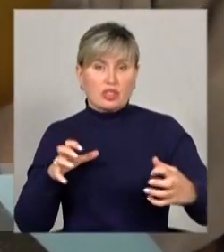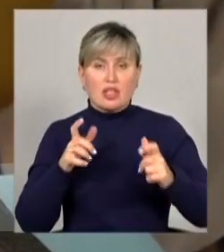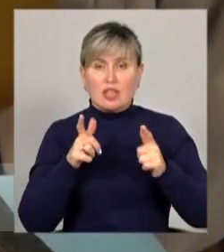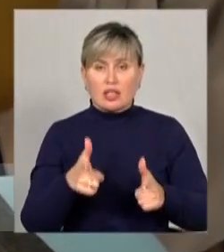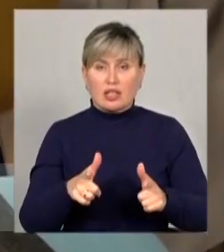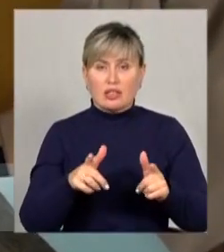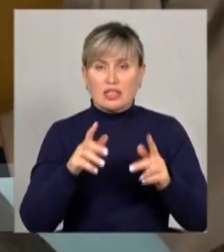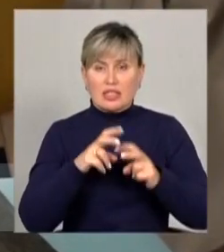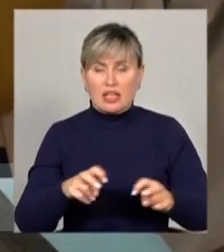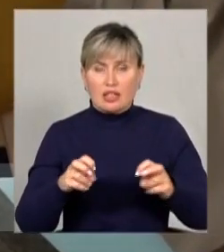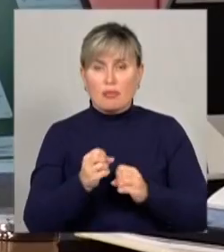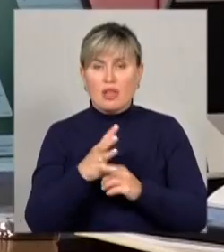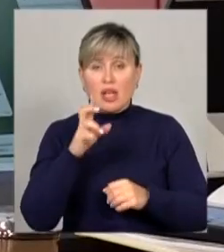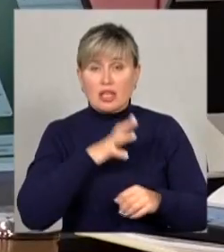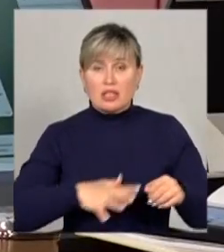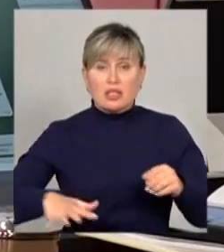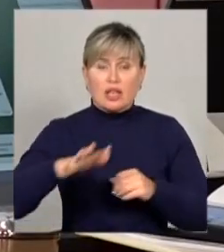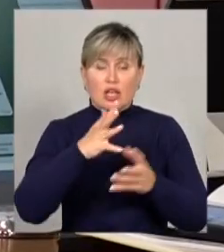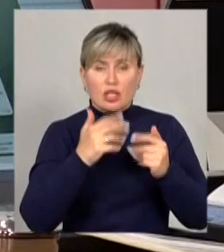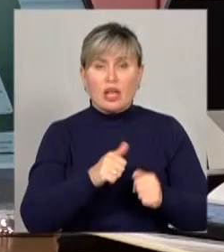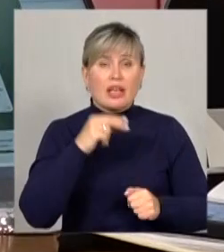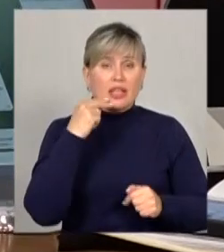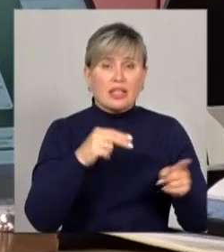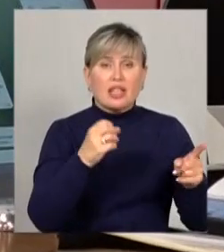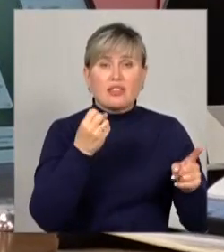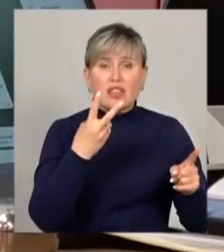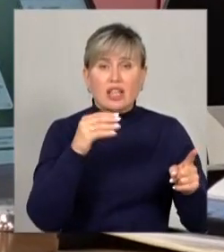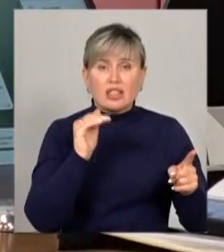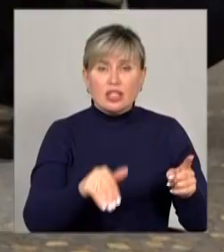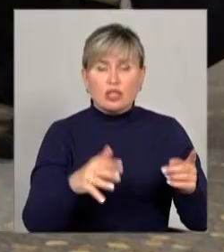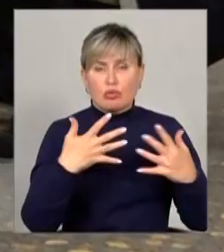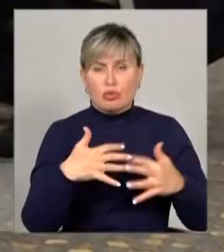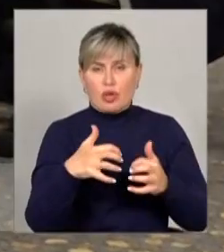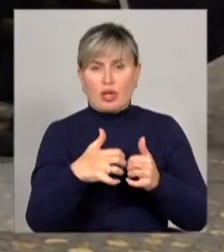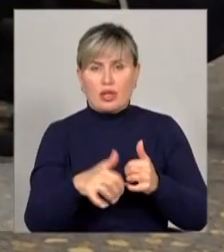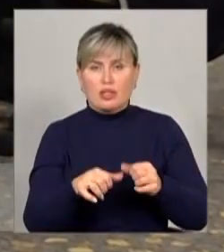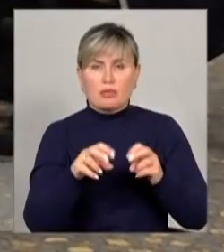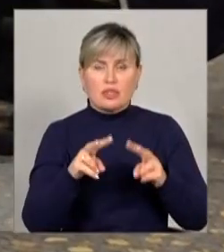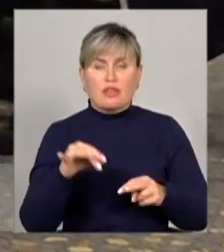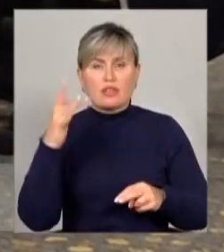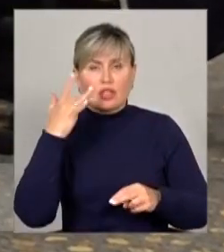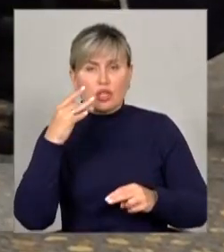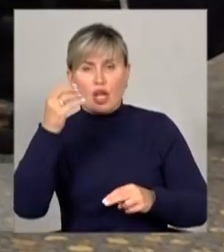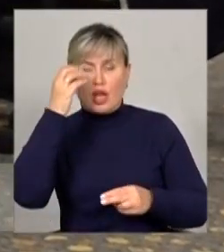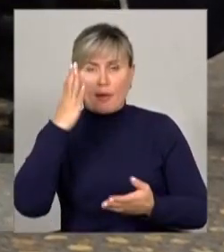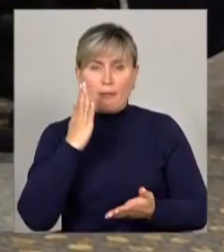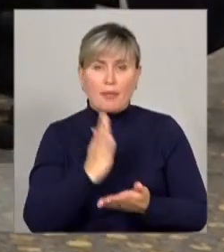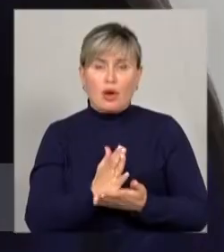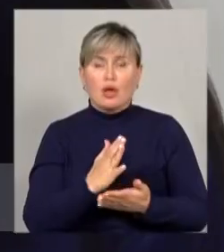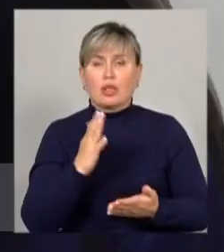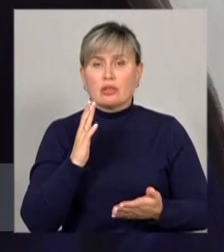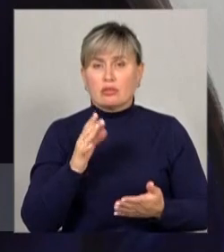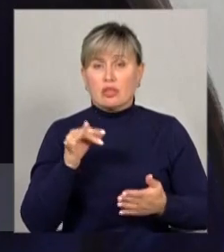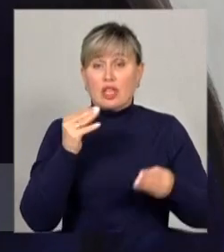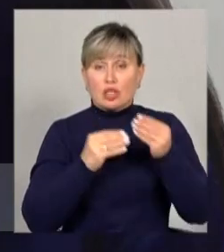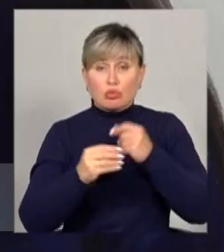в 15 странах, только в Китае насчитывается более 12 тысяч нейроспециалистов, чуть меньше в США и Японии. Потому эксперты уверены, что